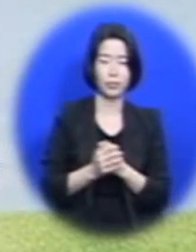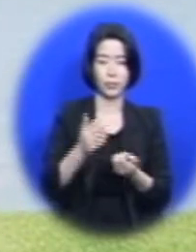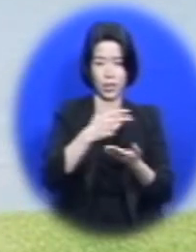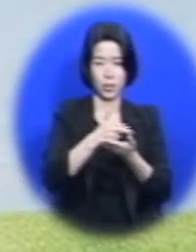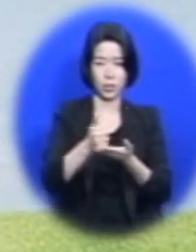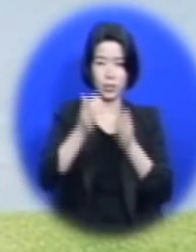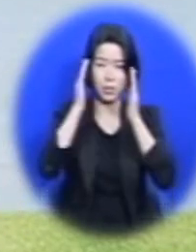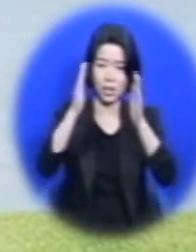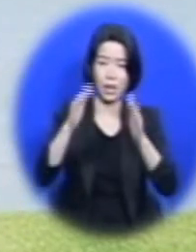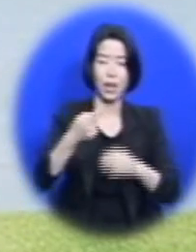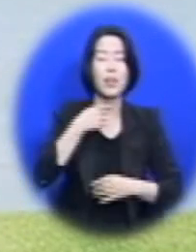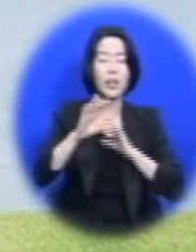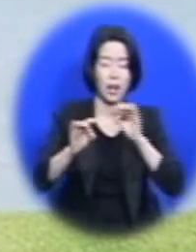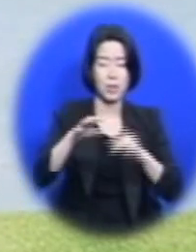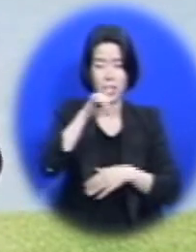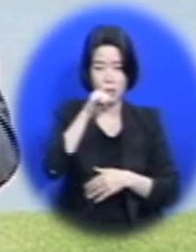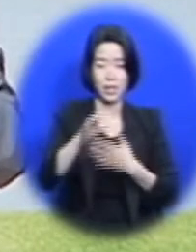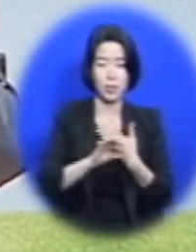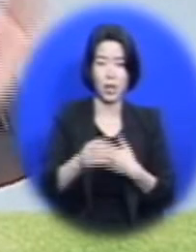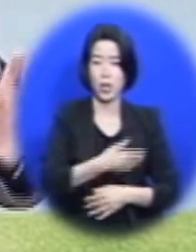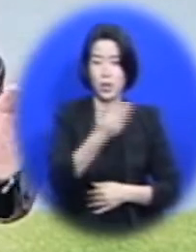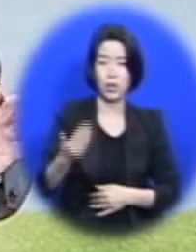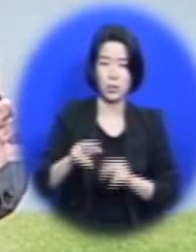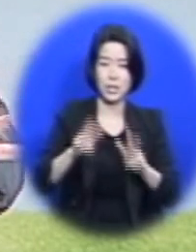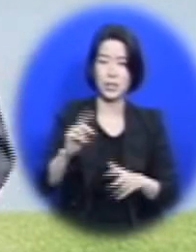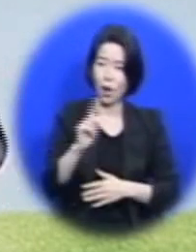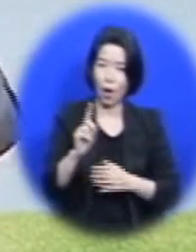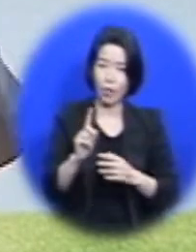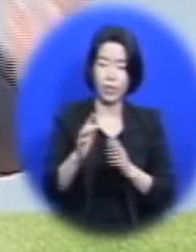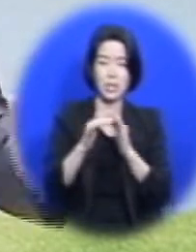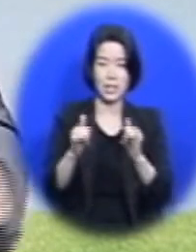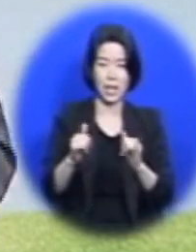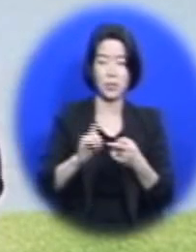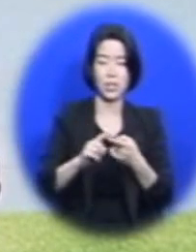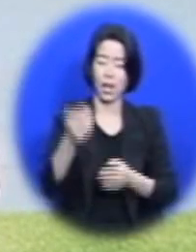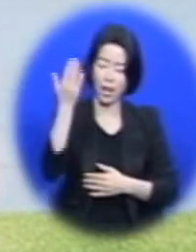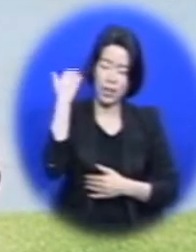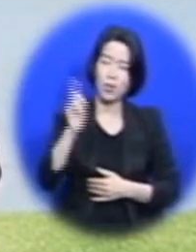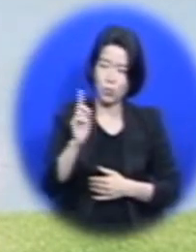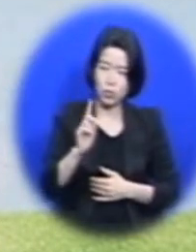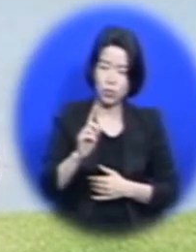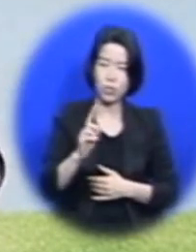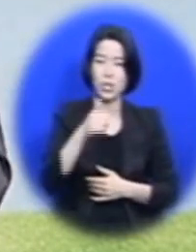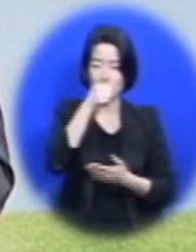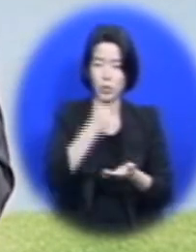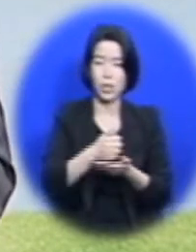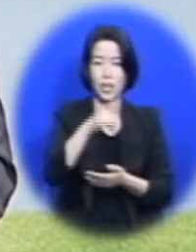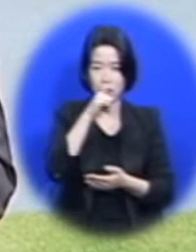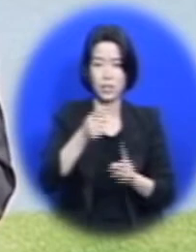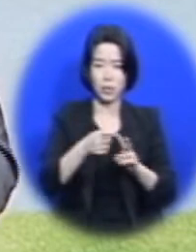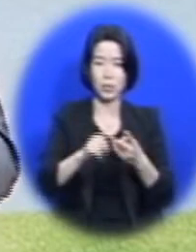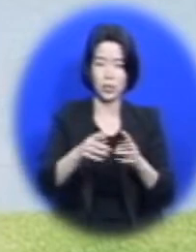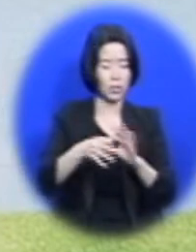주님을 향한 갈망이 있다면 여러분이 지금 어떤 사람이든지 과거에 어떤 죄를 지었든지 그것도 상관이